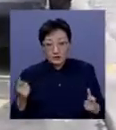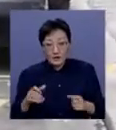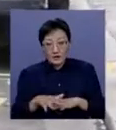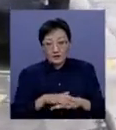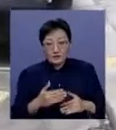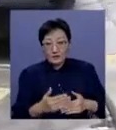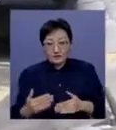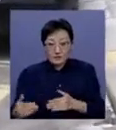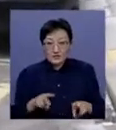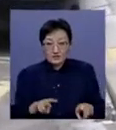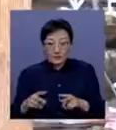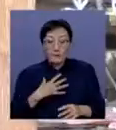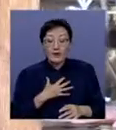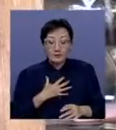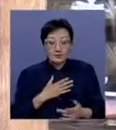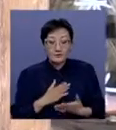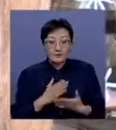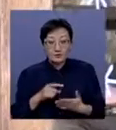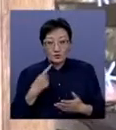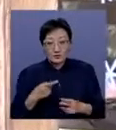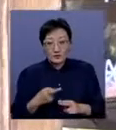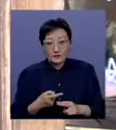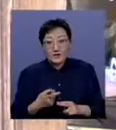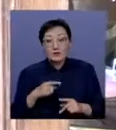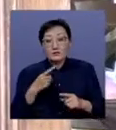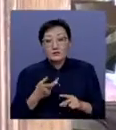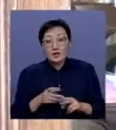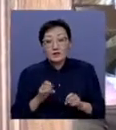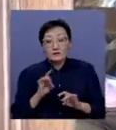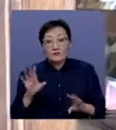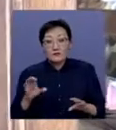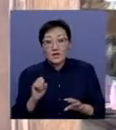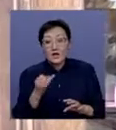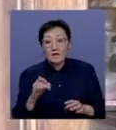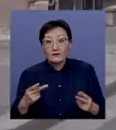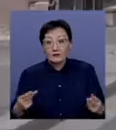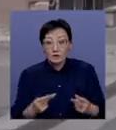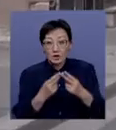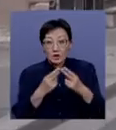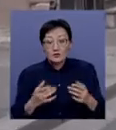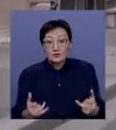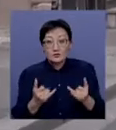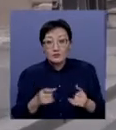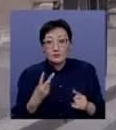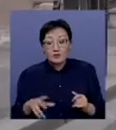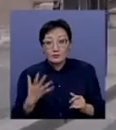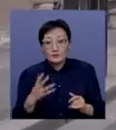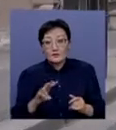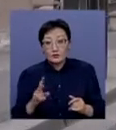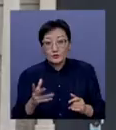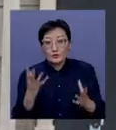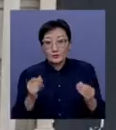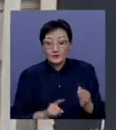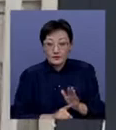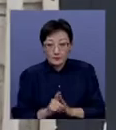қоғамдық арақашықтықты ұстаудың маңызын ерекше атап өтті. Айта кетейін, әйгілі Эйфель мұнарасы қонақтарды 25 маусымнан бастап